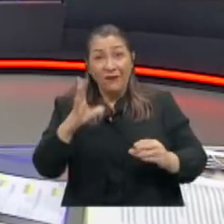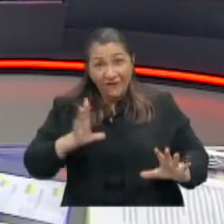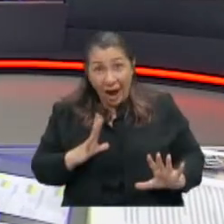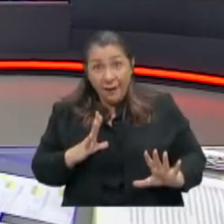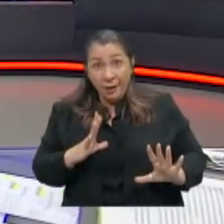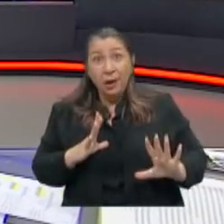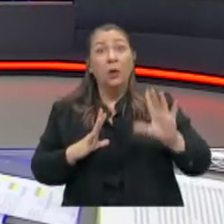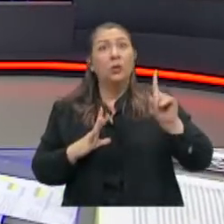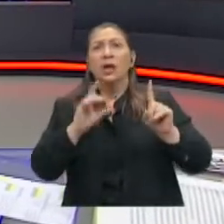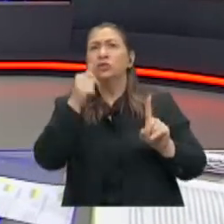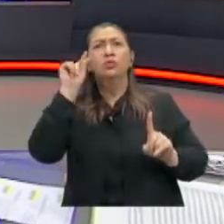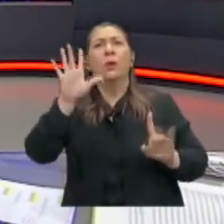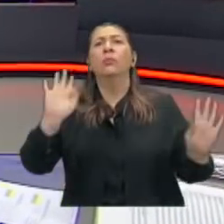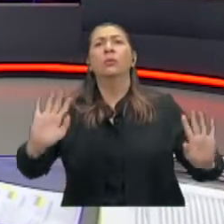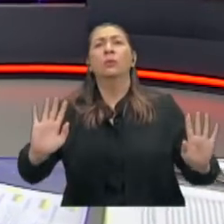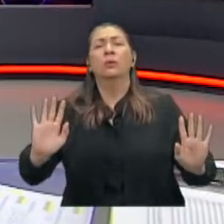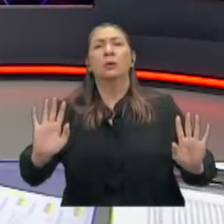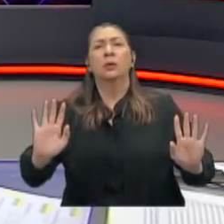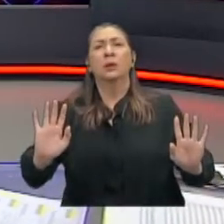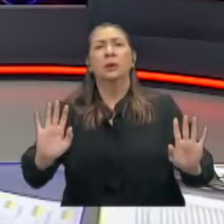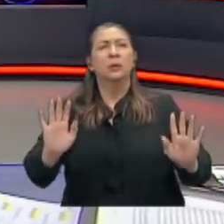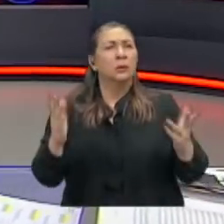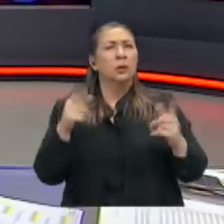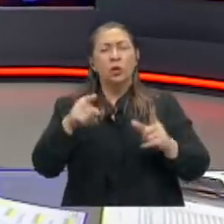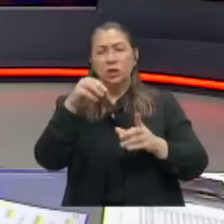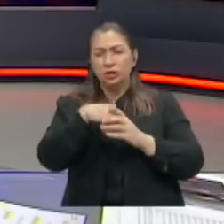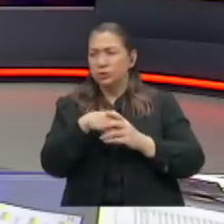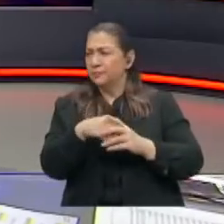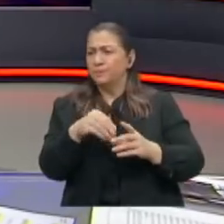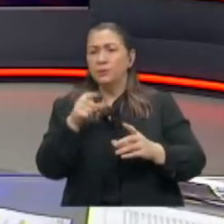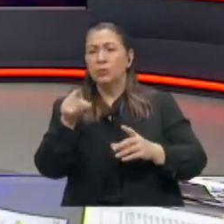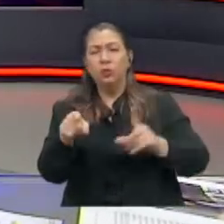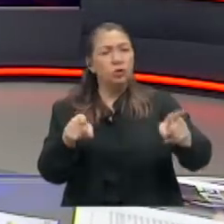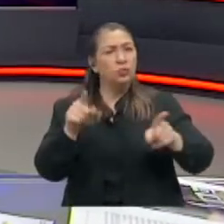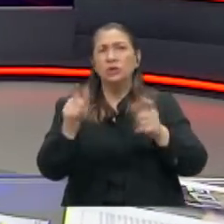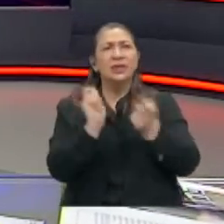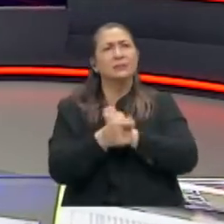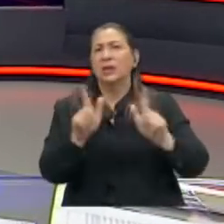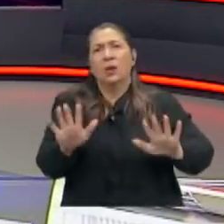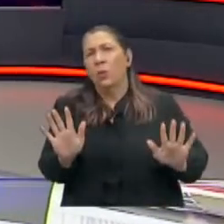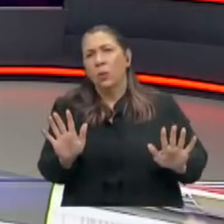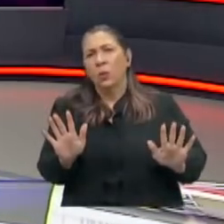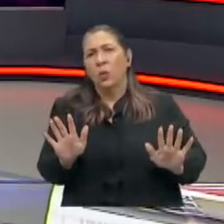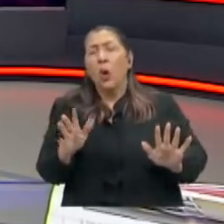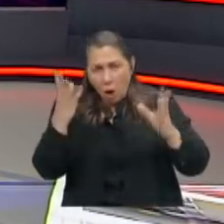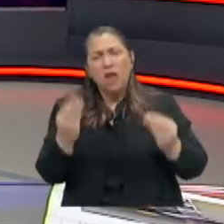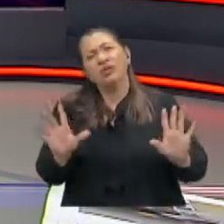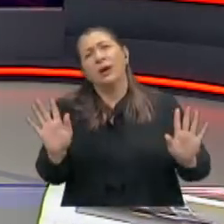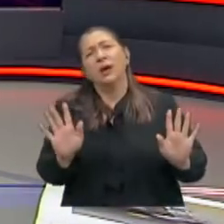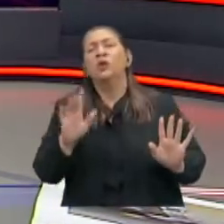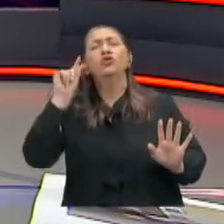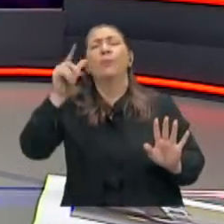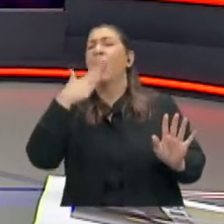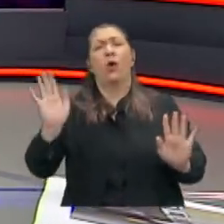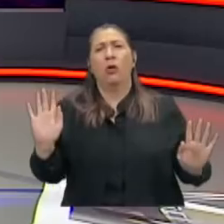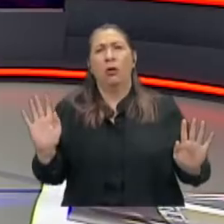var. Buna hiç kuşku yok. Yani bunun için hani şunun bunun değişmesine de gerek yok. Olacak yani, hiç kuşku